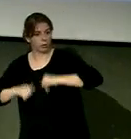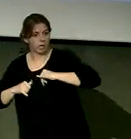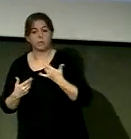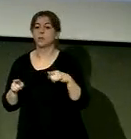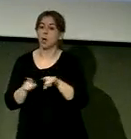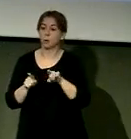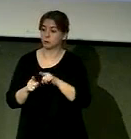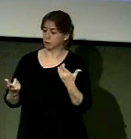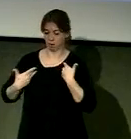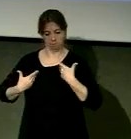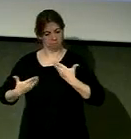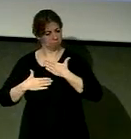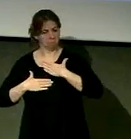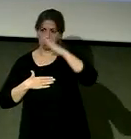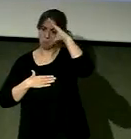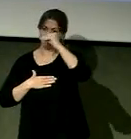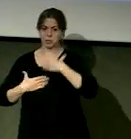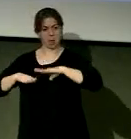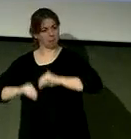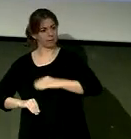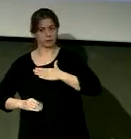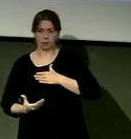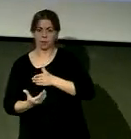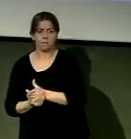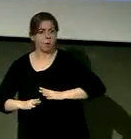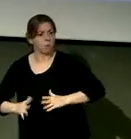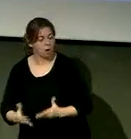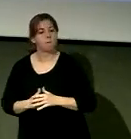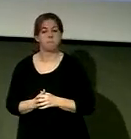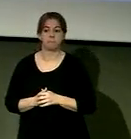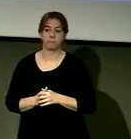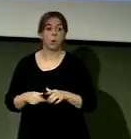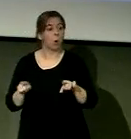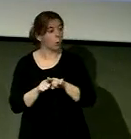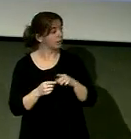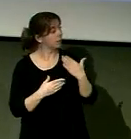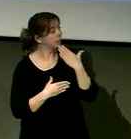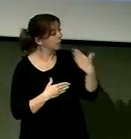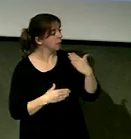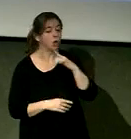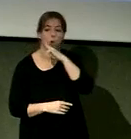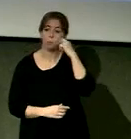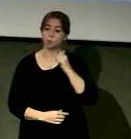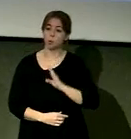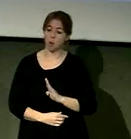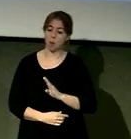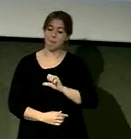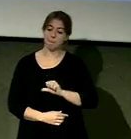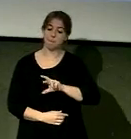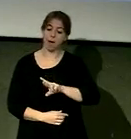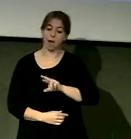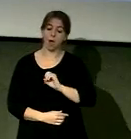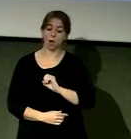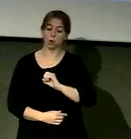place du professionnel et des partenaires sur ces problématiques. Je tiens à saluer M. Barsoni, qui est le président d'honneur